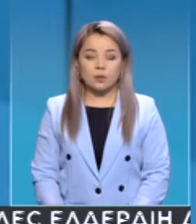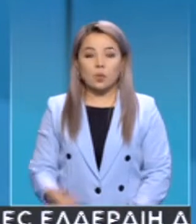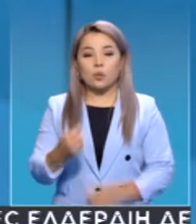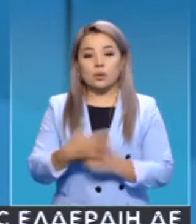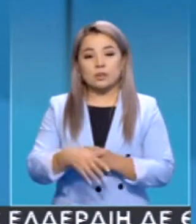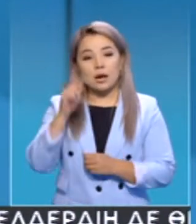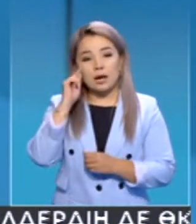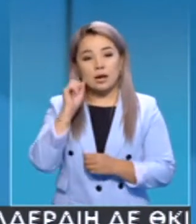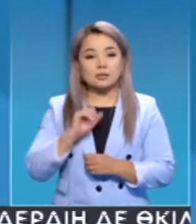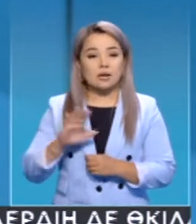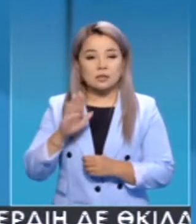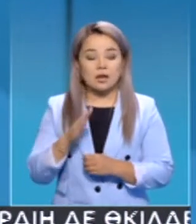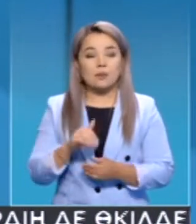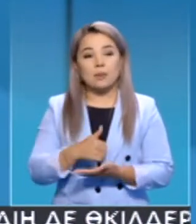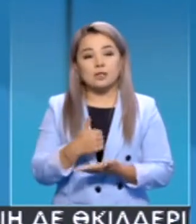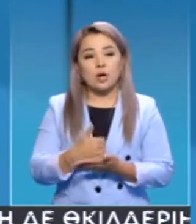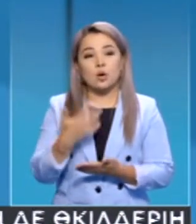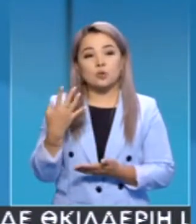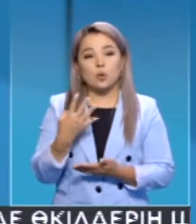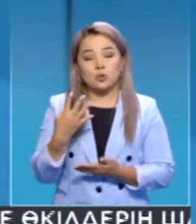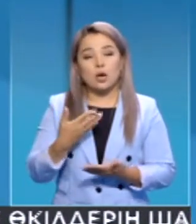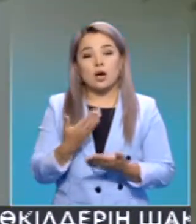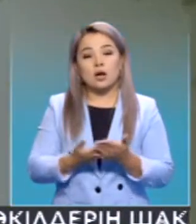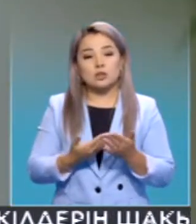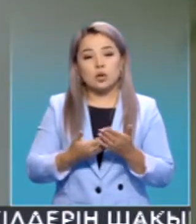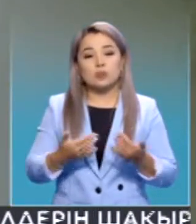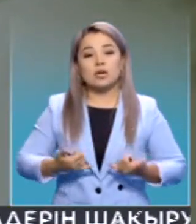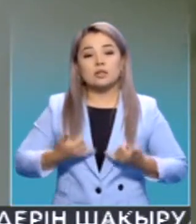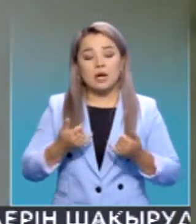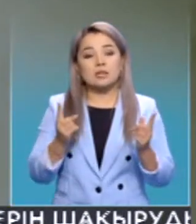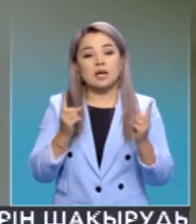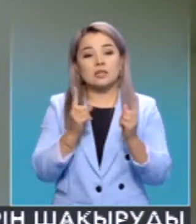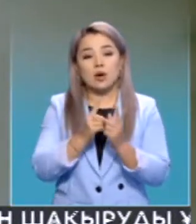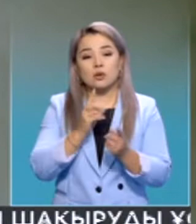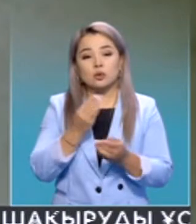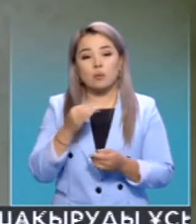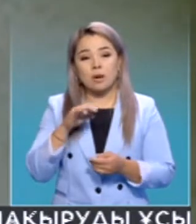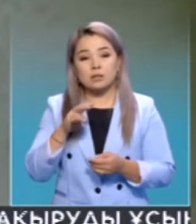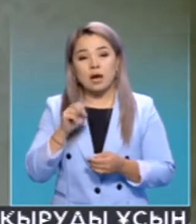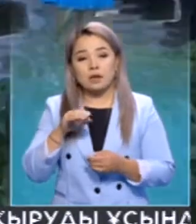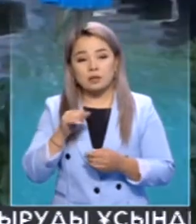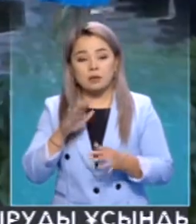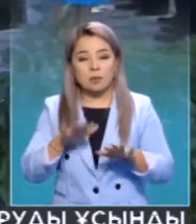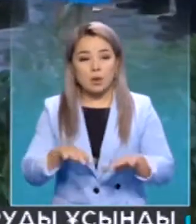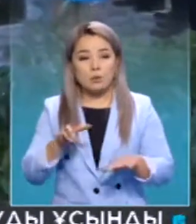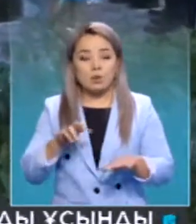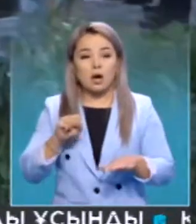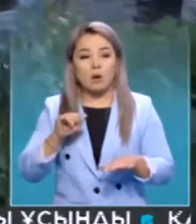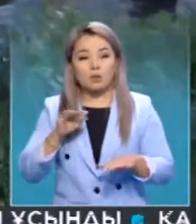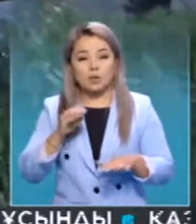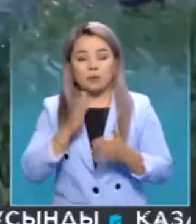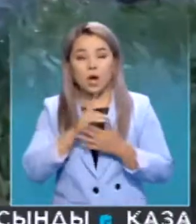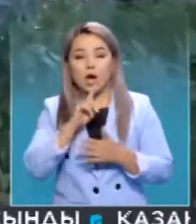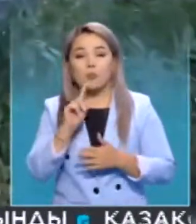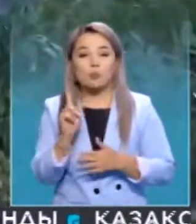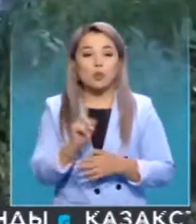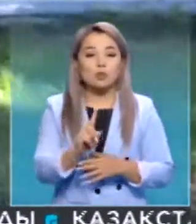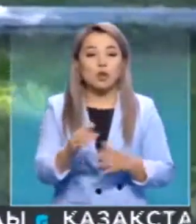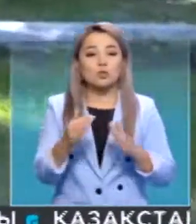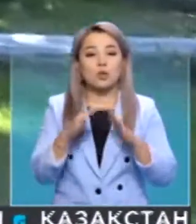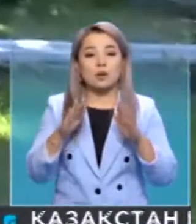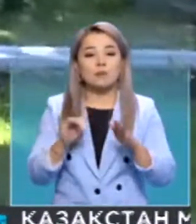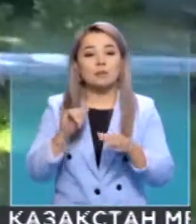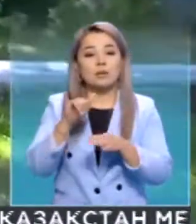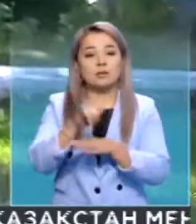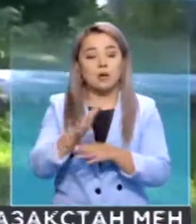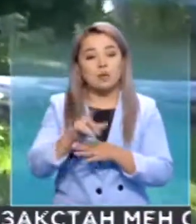Орталық Азия елдері башыларының 4-ші консультативтік кездесуінен кейін президент Шолпан Ата қаласындағы Мұхтар Әуезовтің музей үйіне барды. Мемлекет